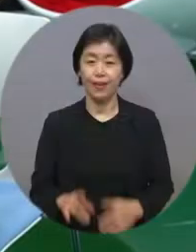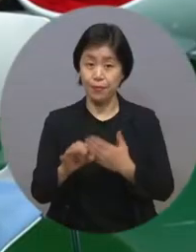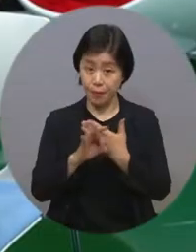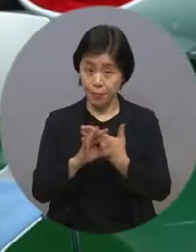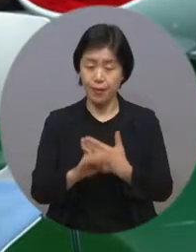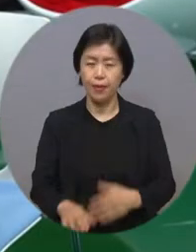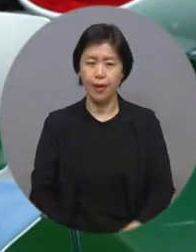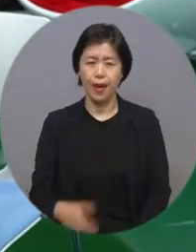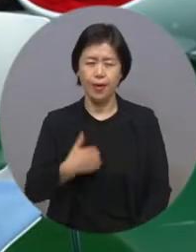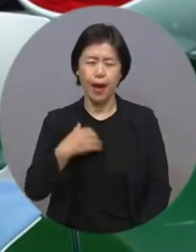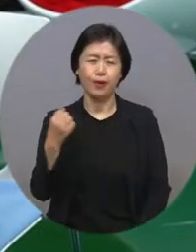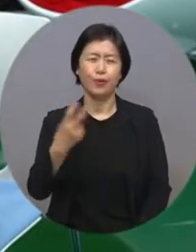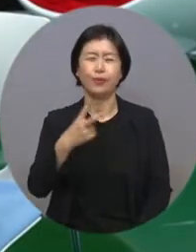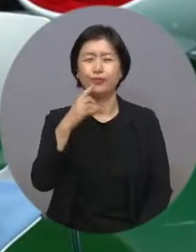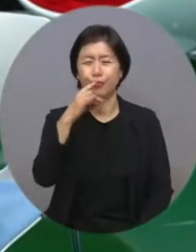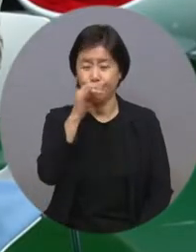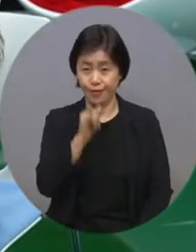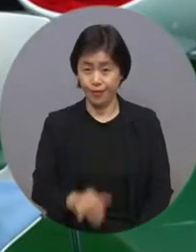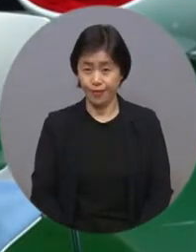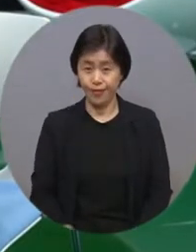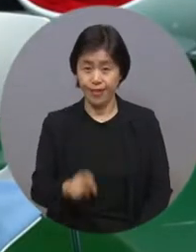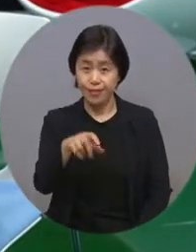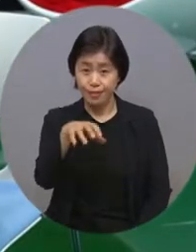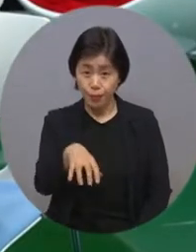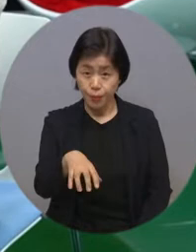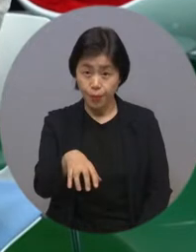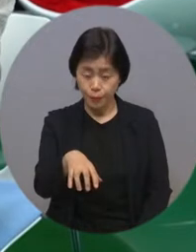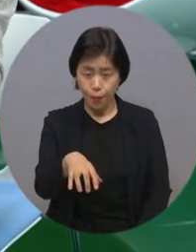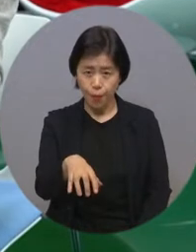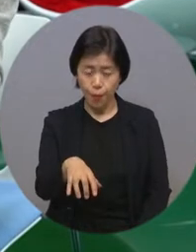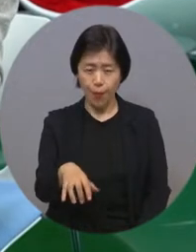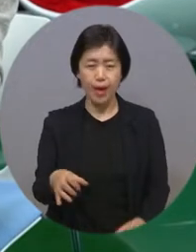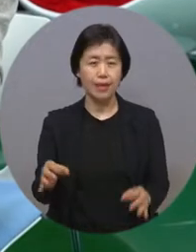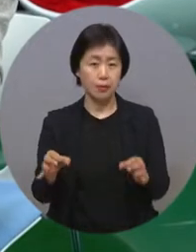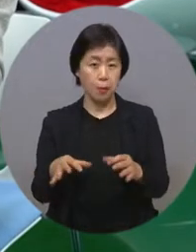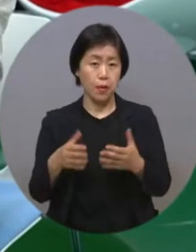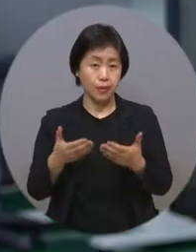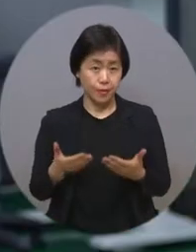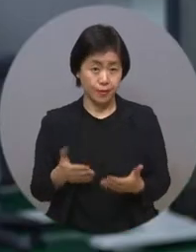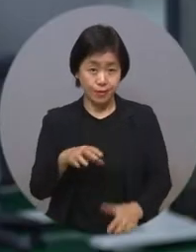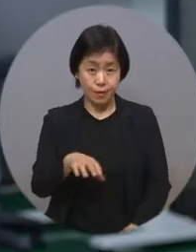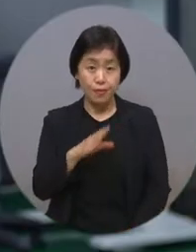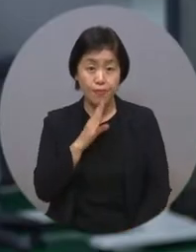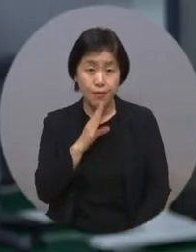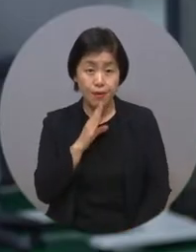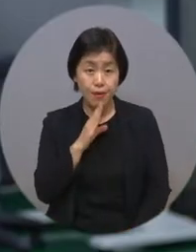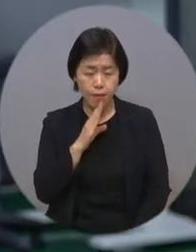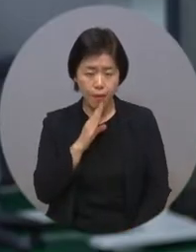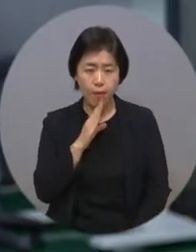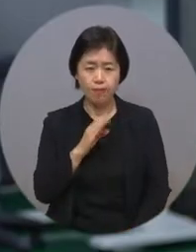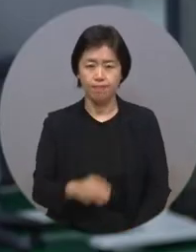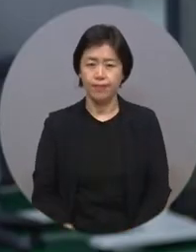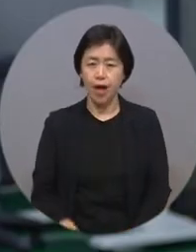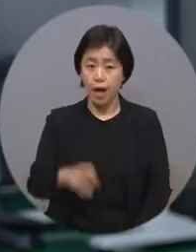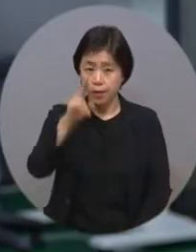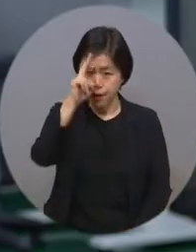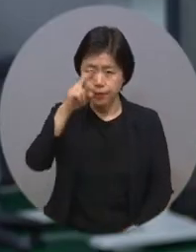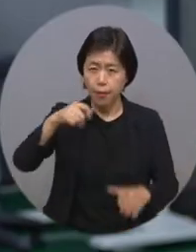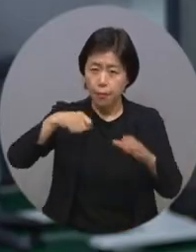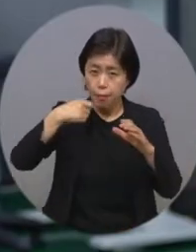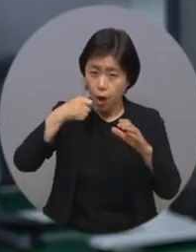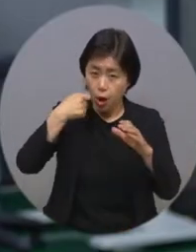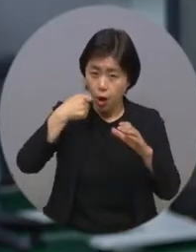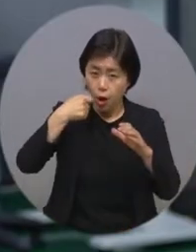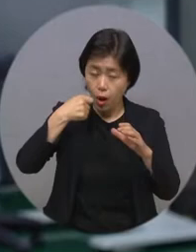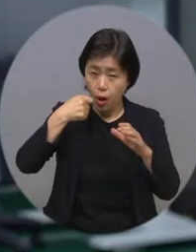그러면은 저 또 궁금한 게 여기는 이제 간단하게 쉬시는 공간이잖아요. 그럼 점심 식사를 하시고는